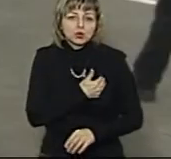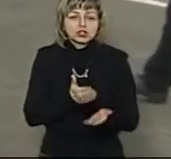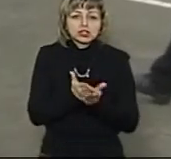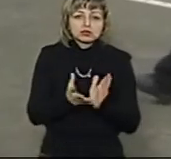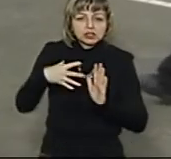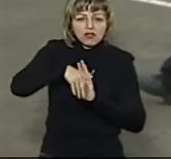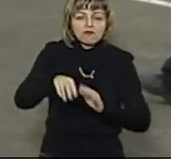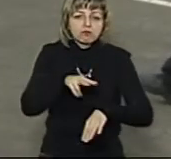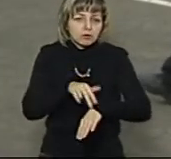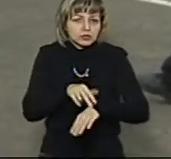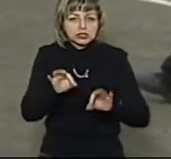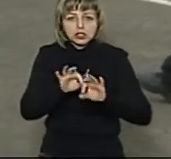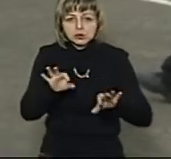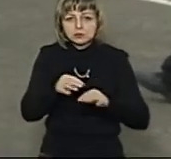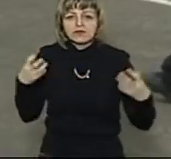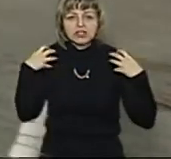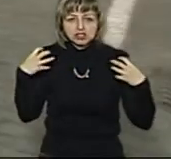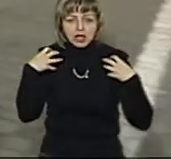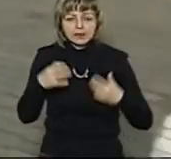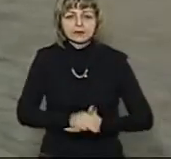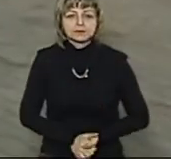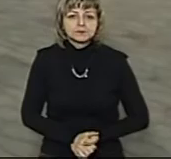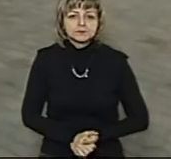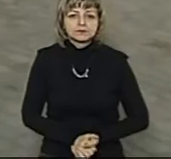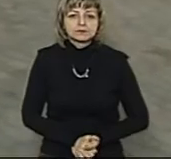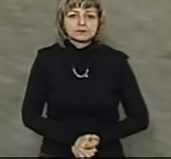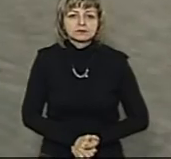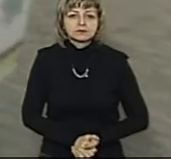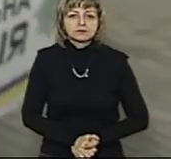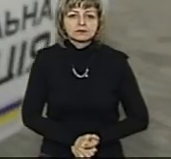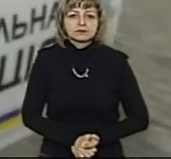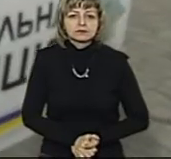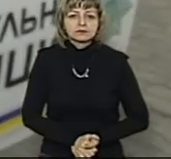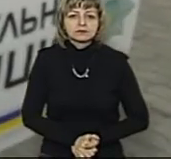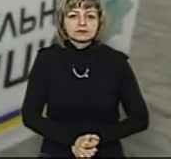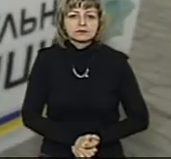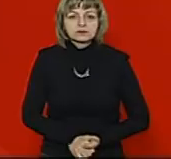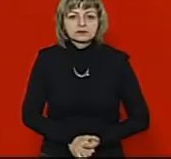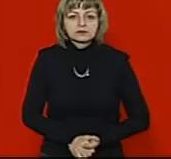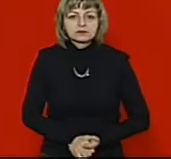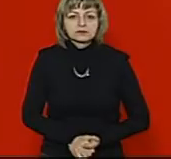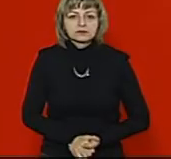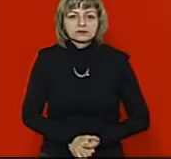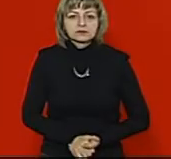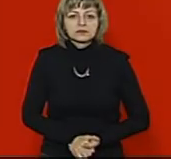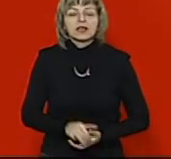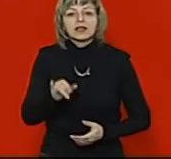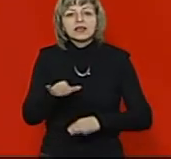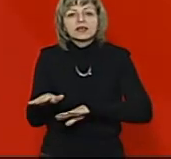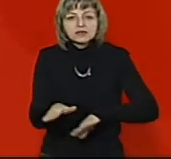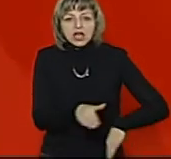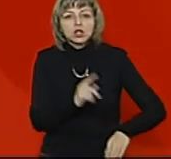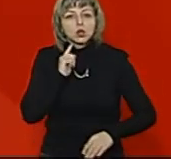поліції, розповів начальник Андрій Крутень. Надія Панасюк, Сергій Данилюк. Новини на Суспільному. Луцьк. І йдемо